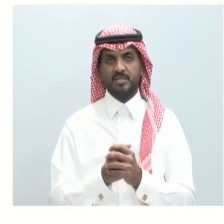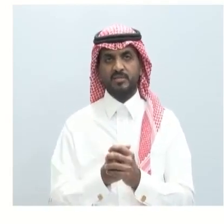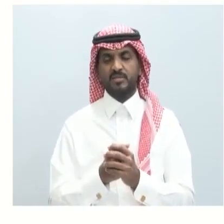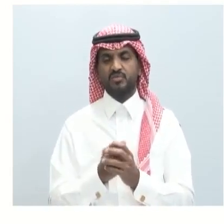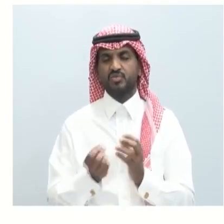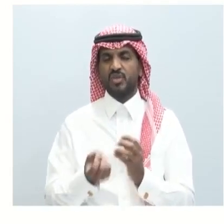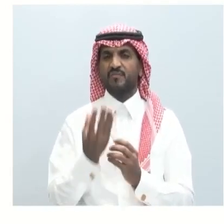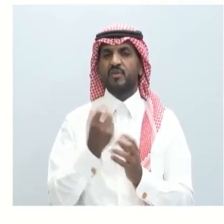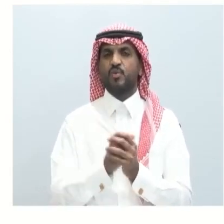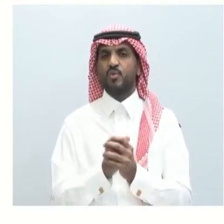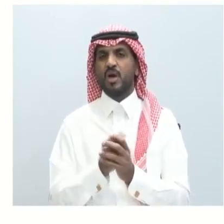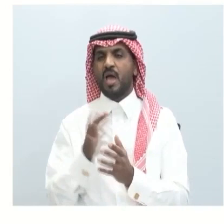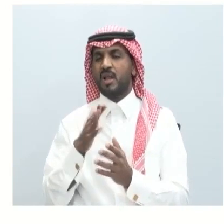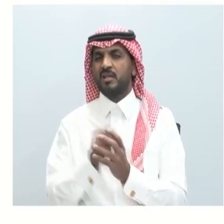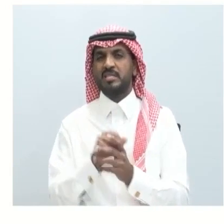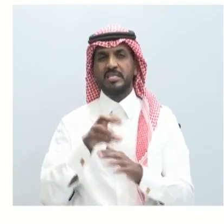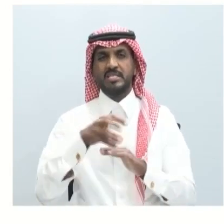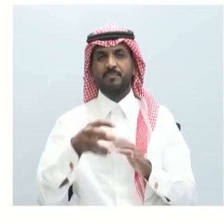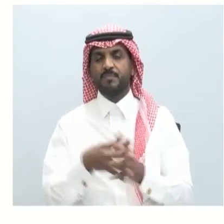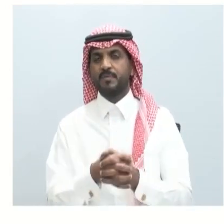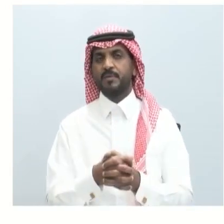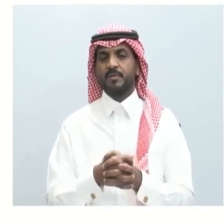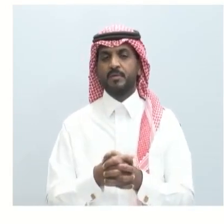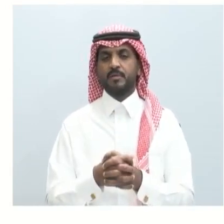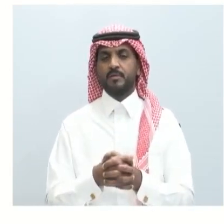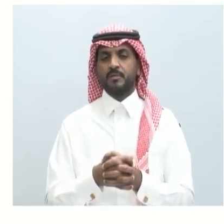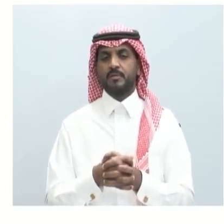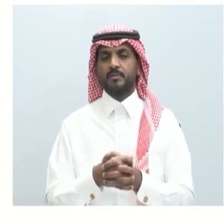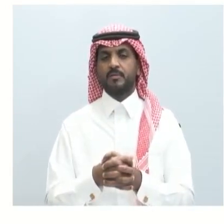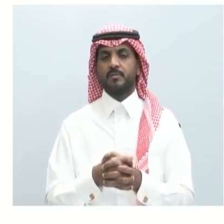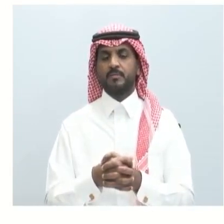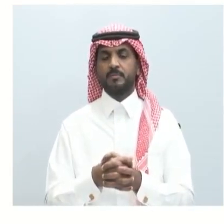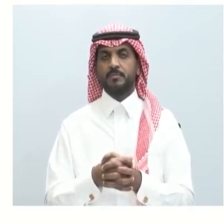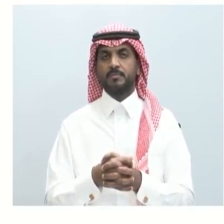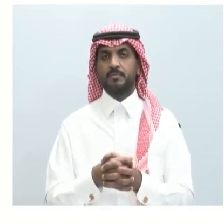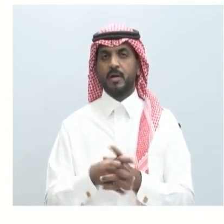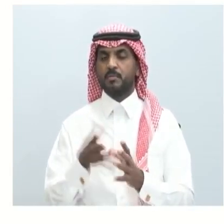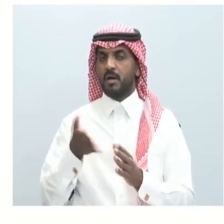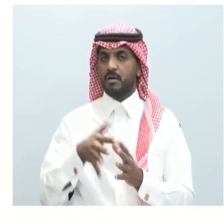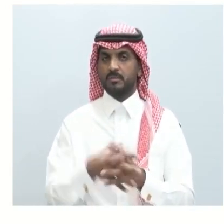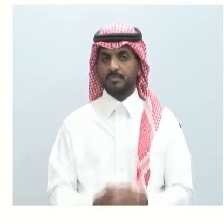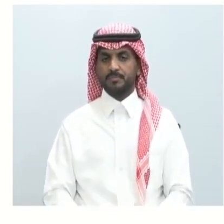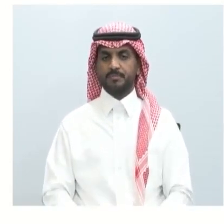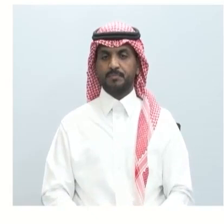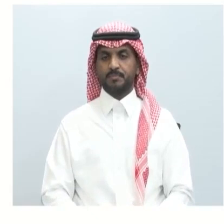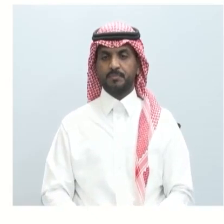جينيه او خلل خلال الانقسامات هذه وتكون الامشاج هو بمثابه امر مميت